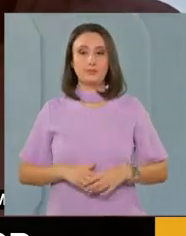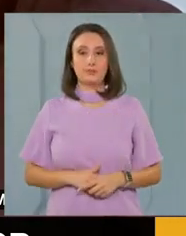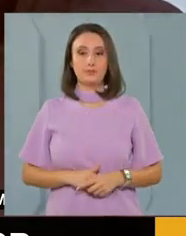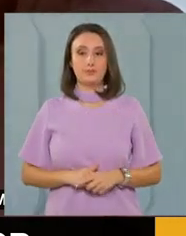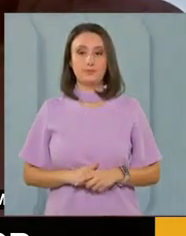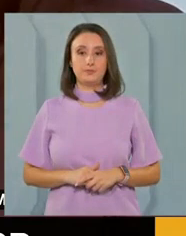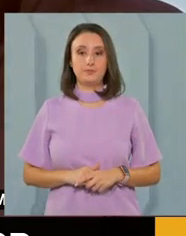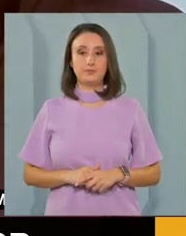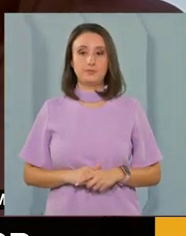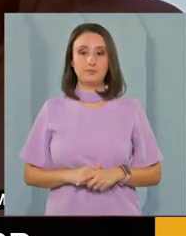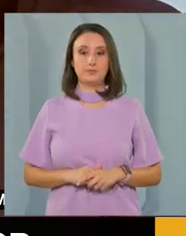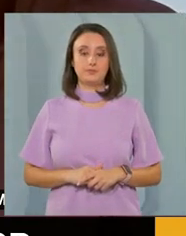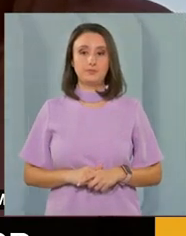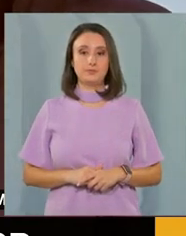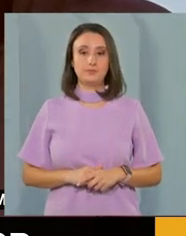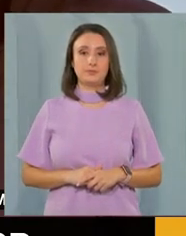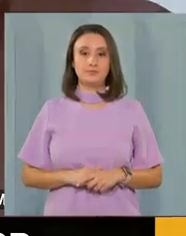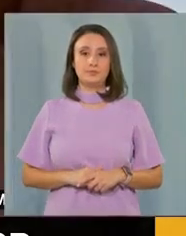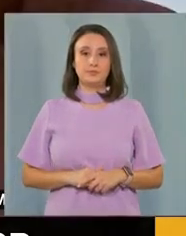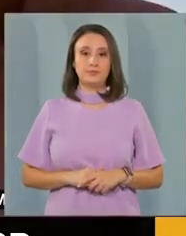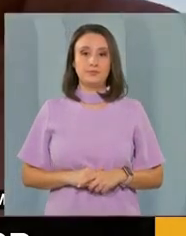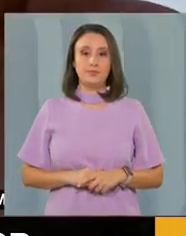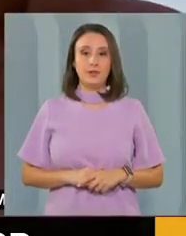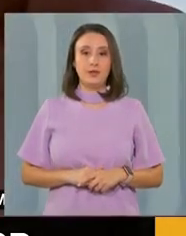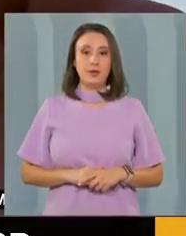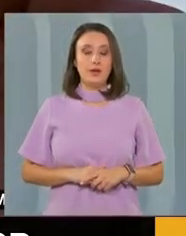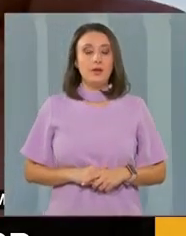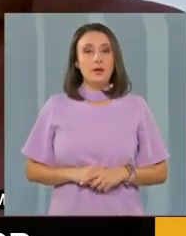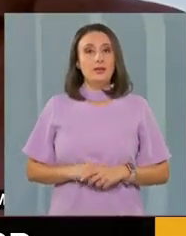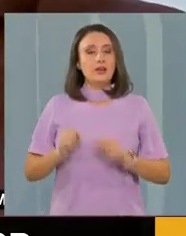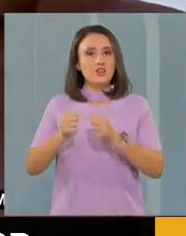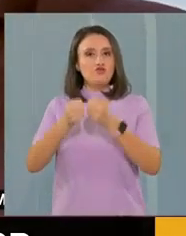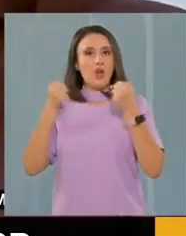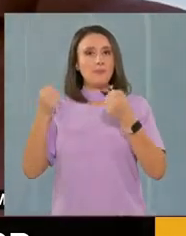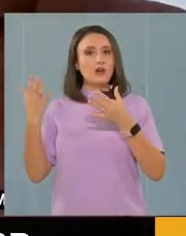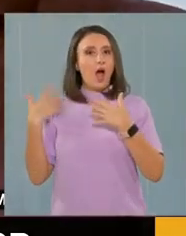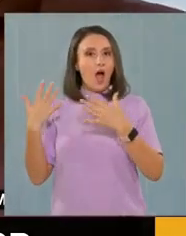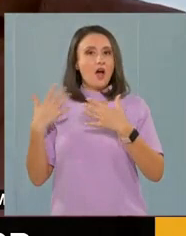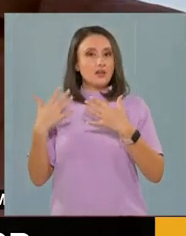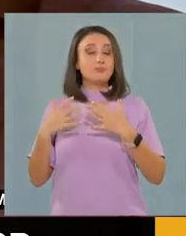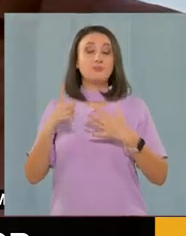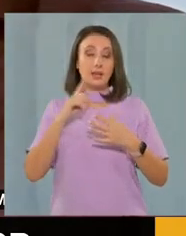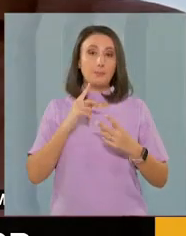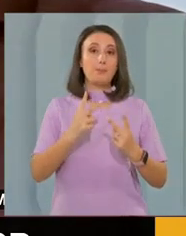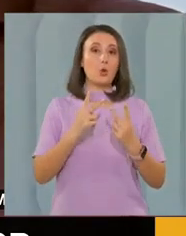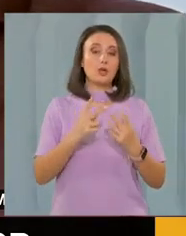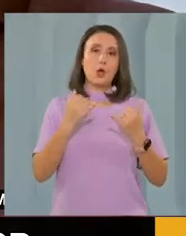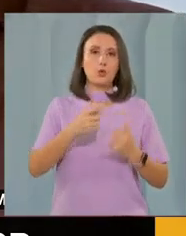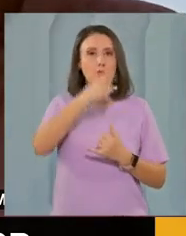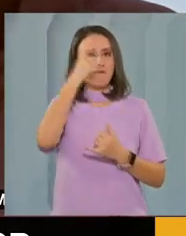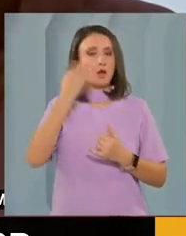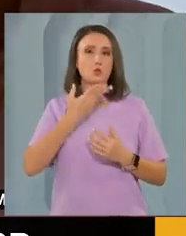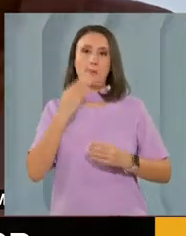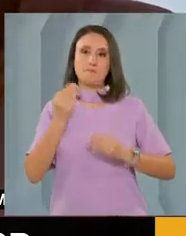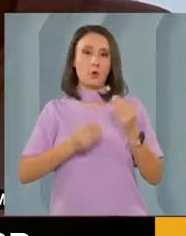Unde evidenta există alte riscuri decât în viața de zi cu zi erisir ea spațiilor închise este esențială care să acum va nu e niciun